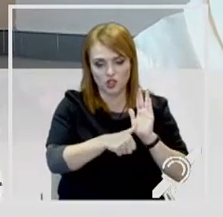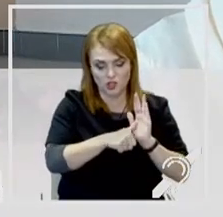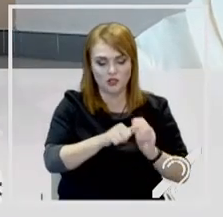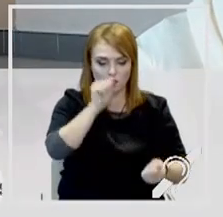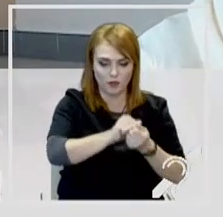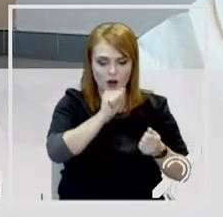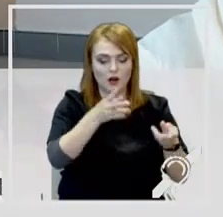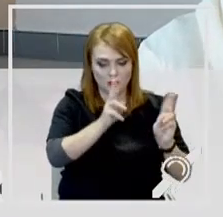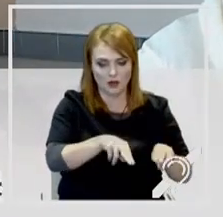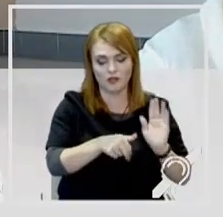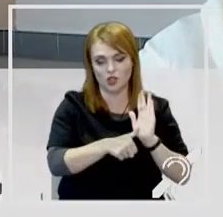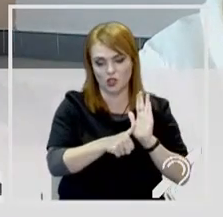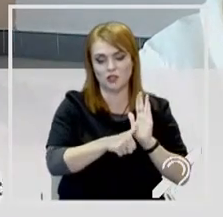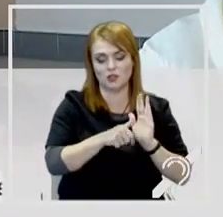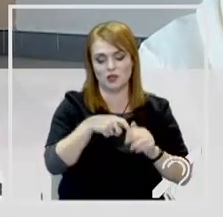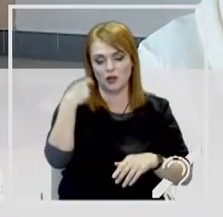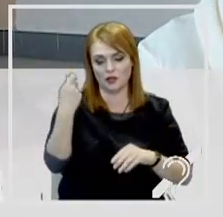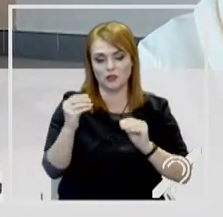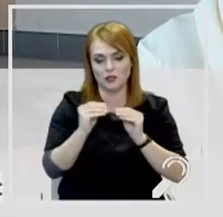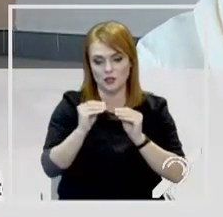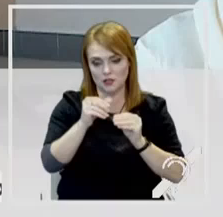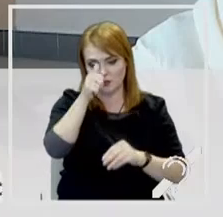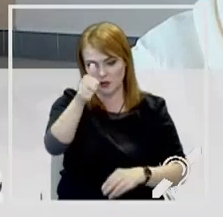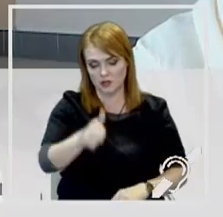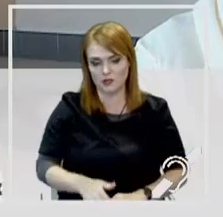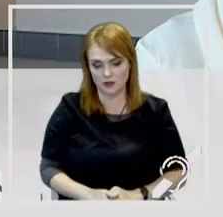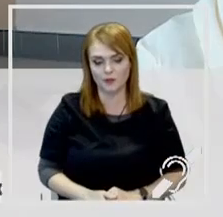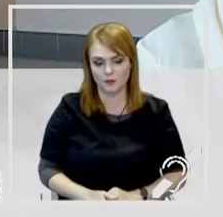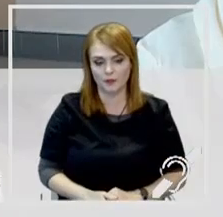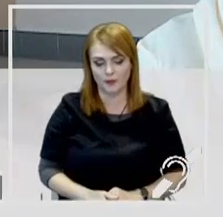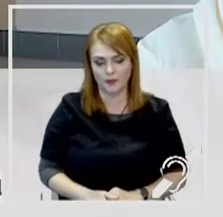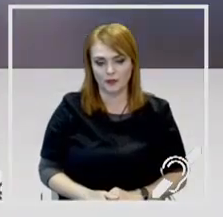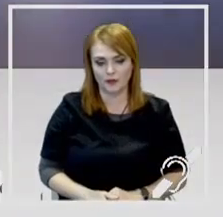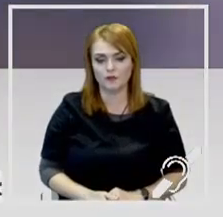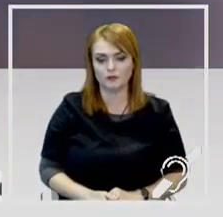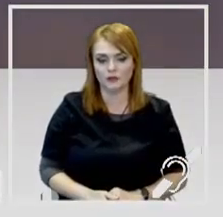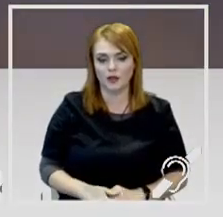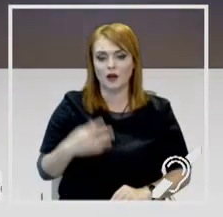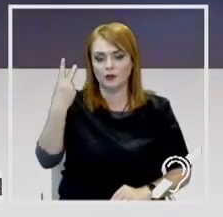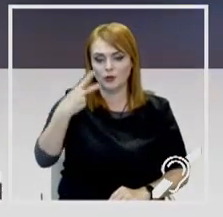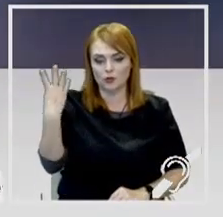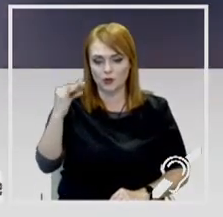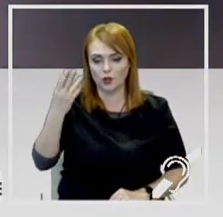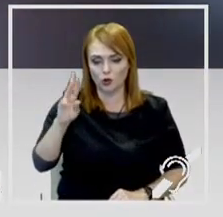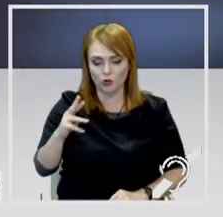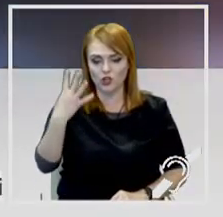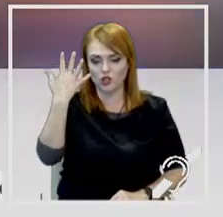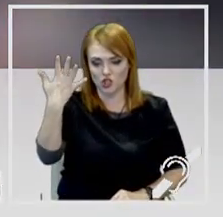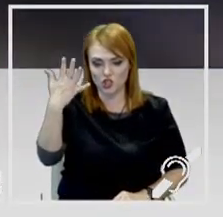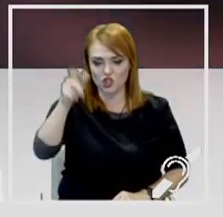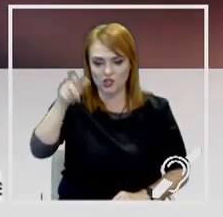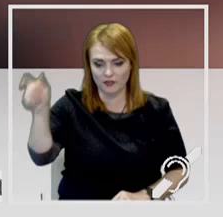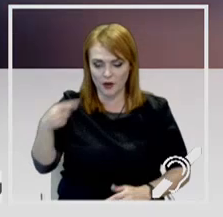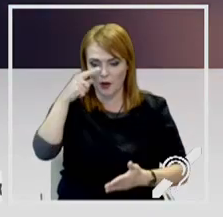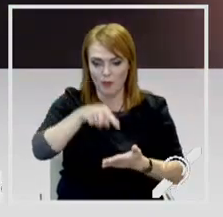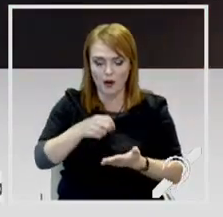care o să decidem să o contestăm. La moment, deci în ce ține de pedeapsă, nu avem careva obiecții. Pe 24 iulie, 5 oameni au ajuns la